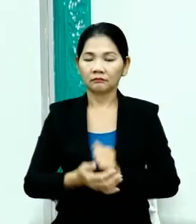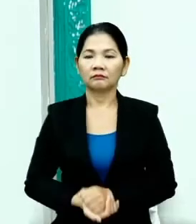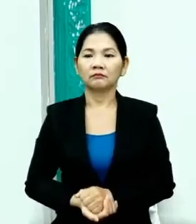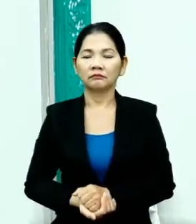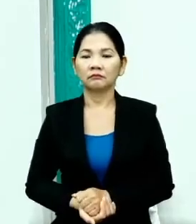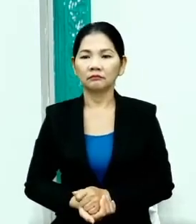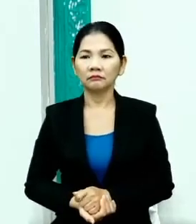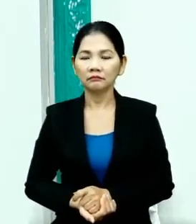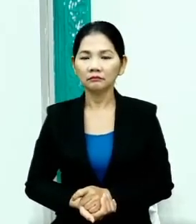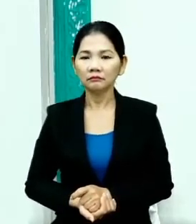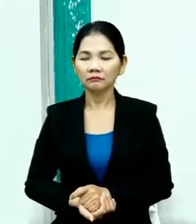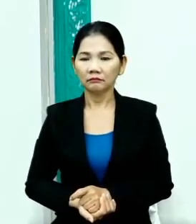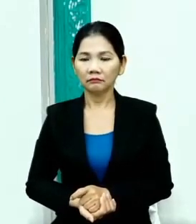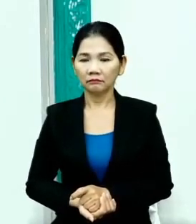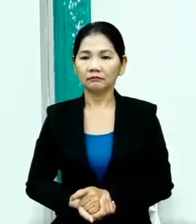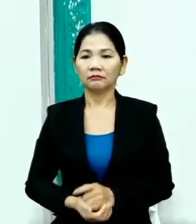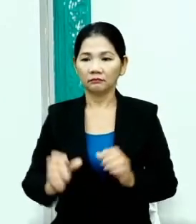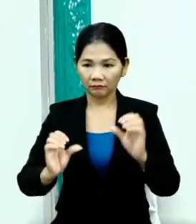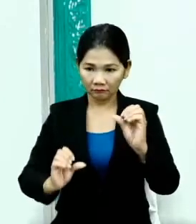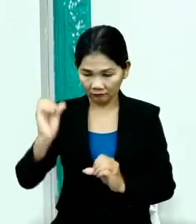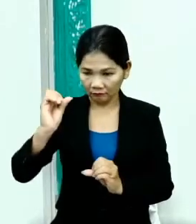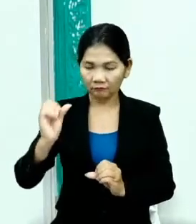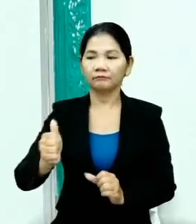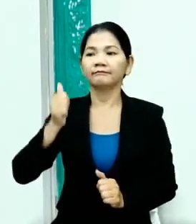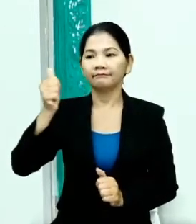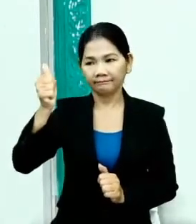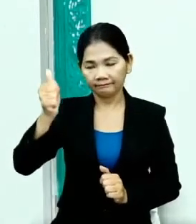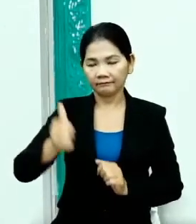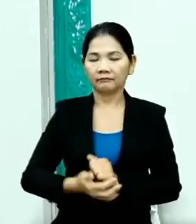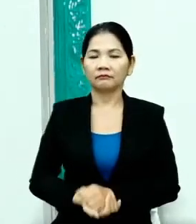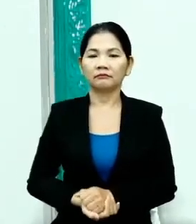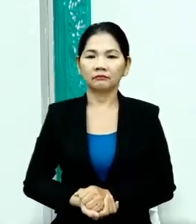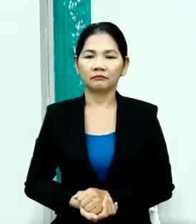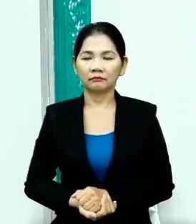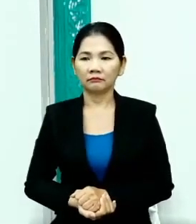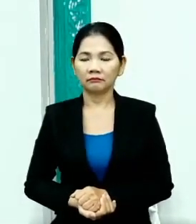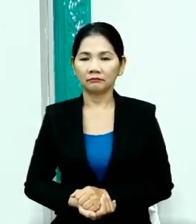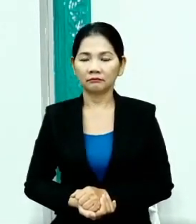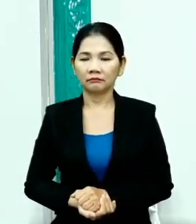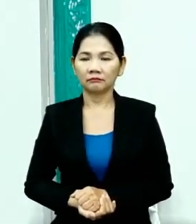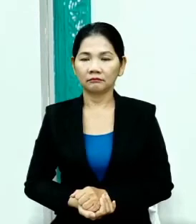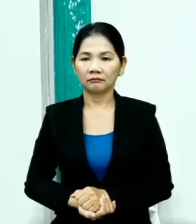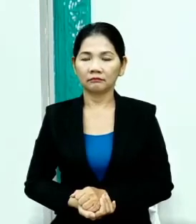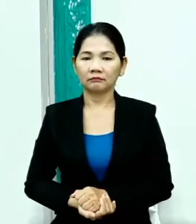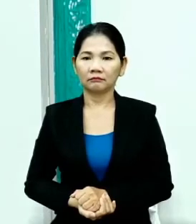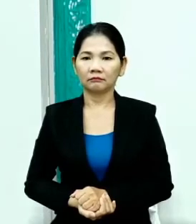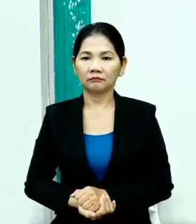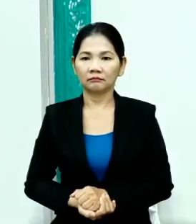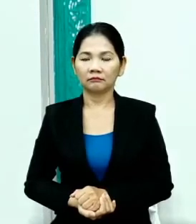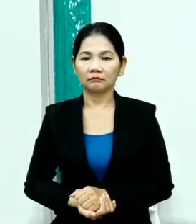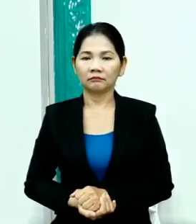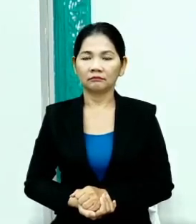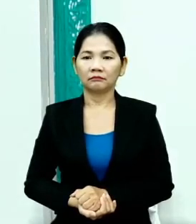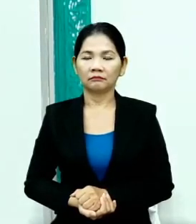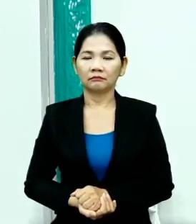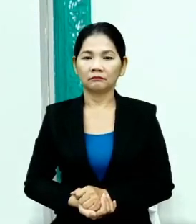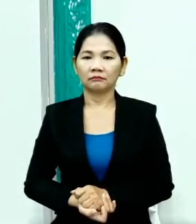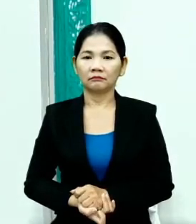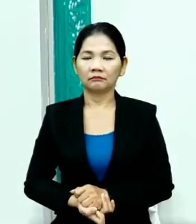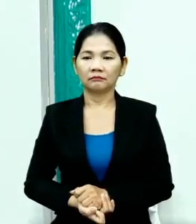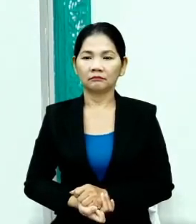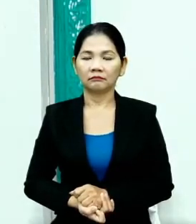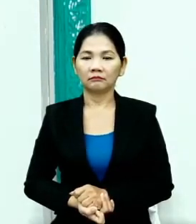mới nát. Chà, đài lơ, đài kế, chạy nó con. Chà, lỡ nó chứ những con mình đi tiến. Chà.